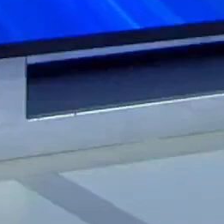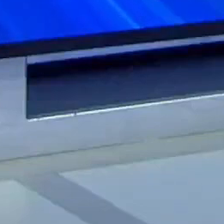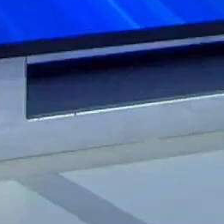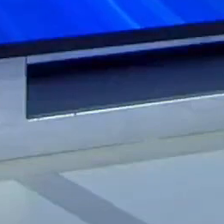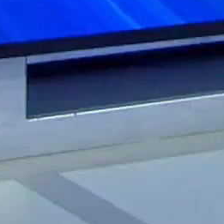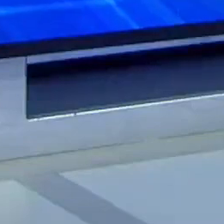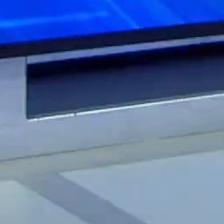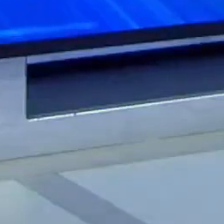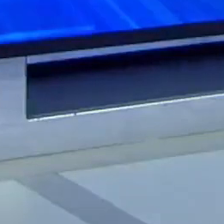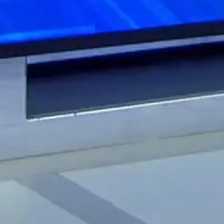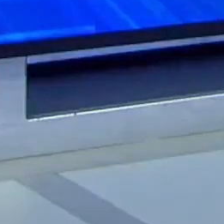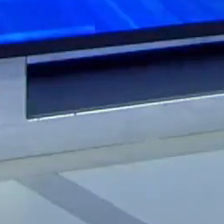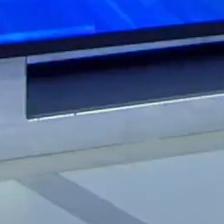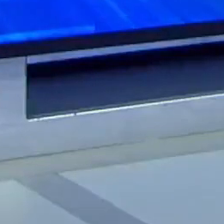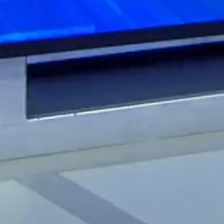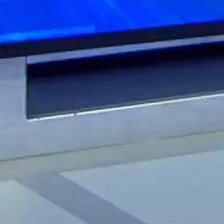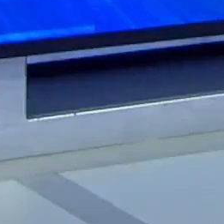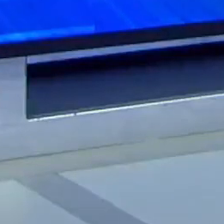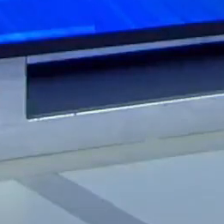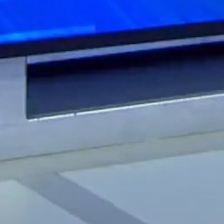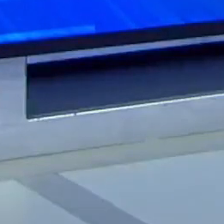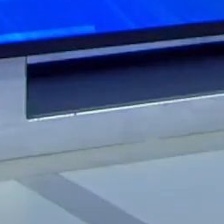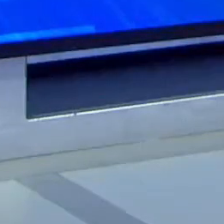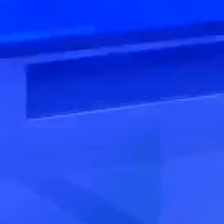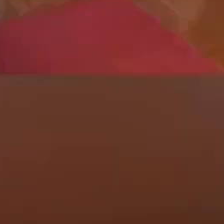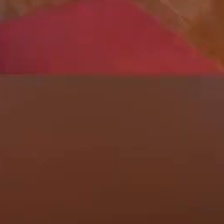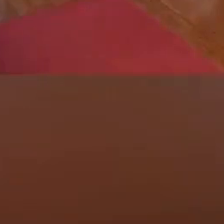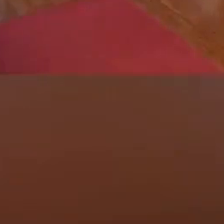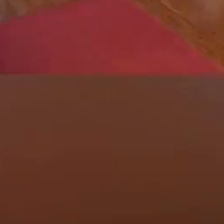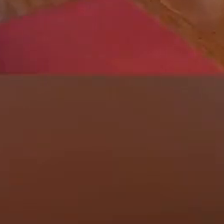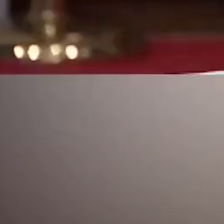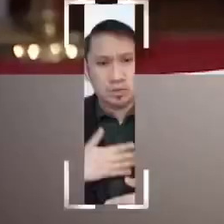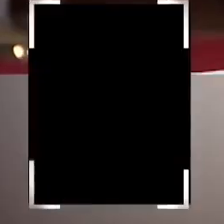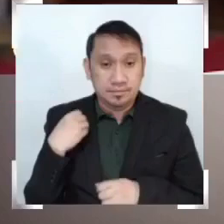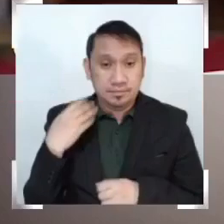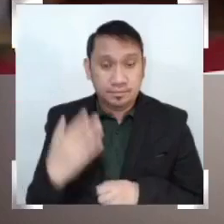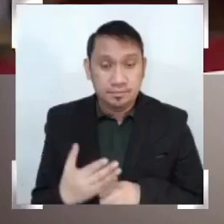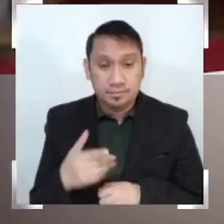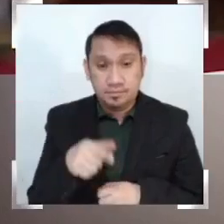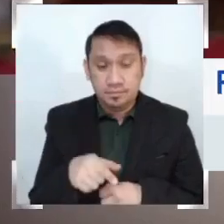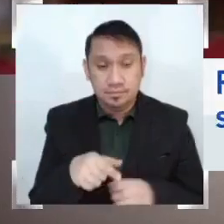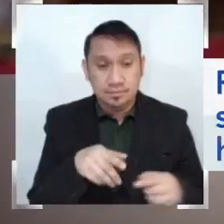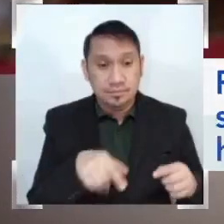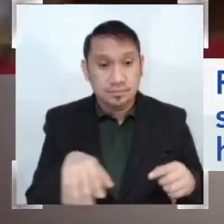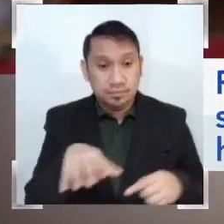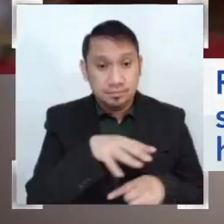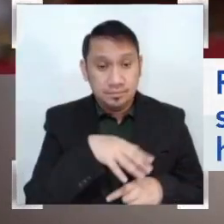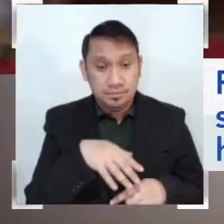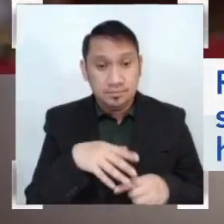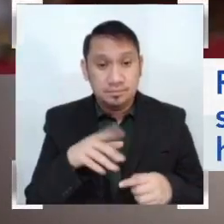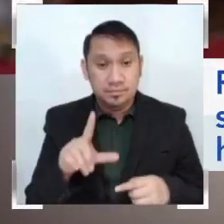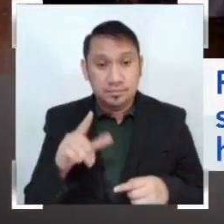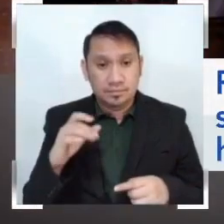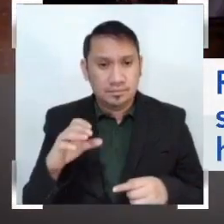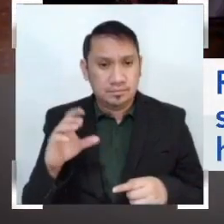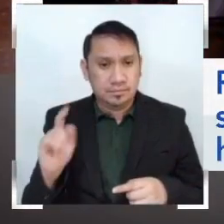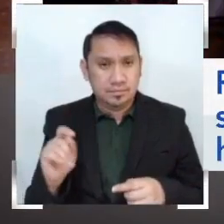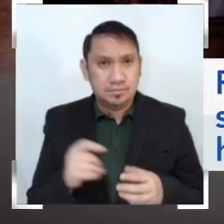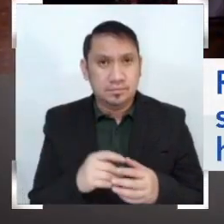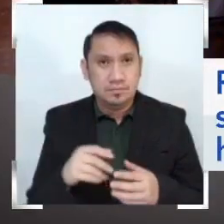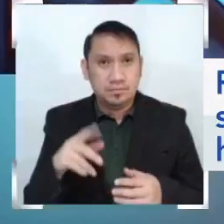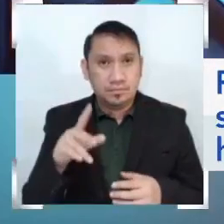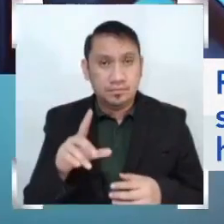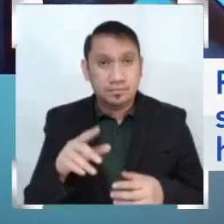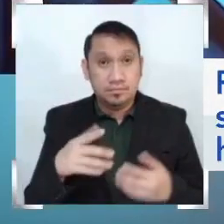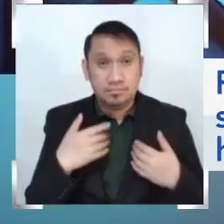Dumalo si Pangulong Bongbong Marcos sa pulong kasama mga opisyal ng League of Cities of the Philippines o LCP. Nasa pulong si Quezon